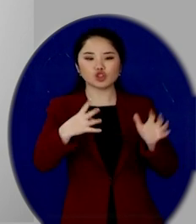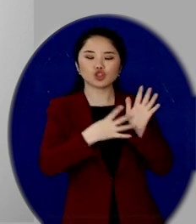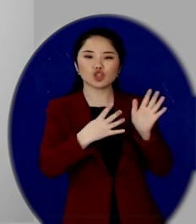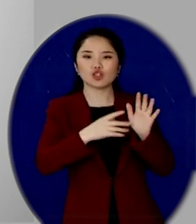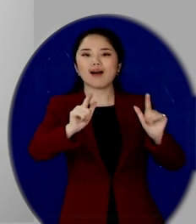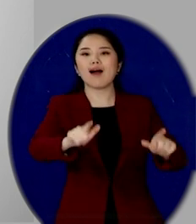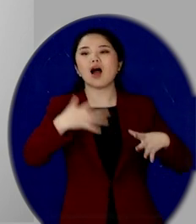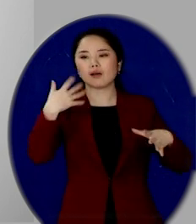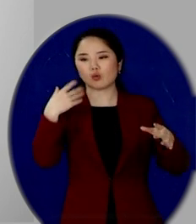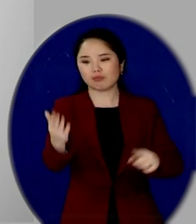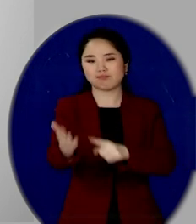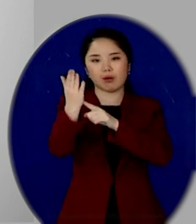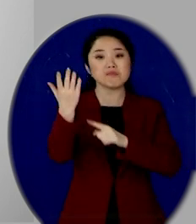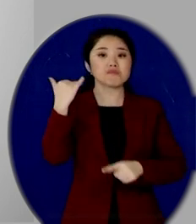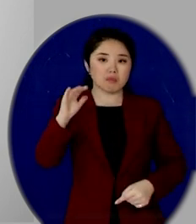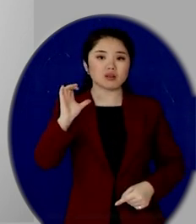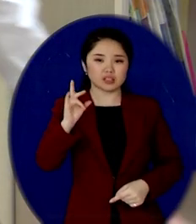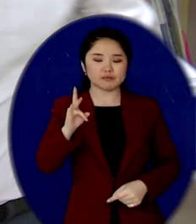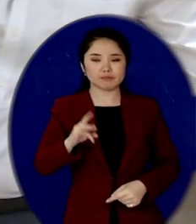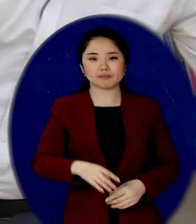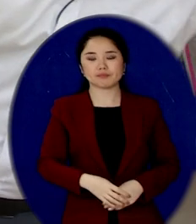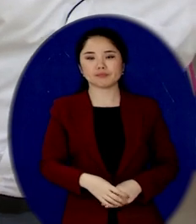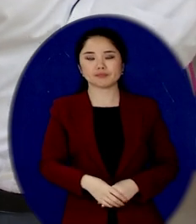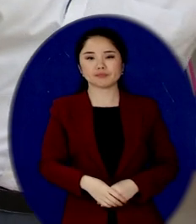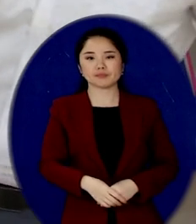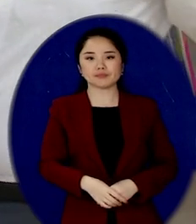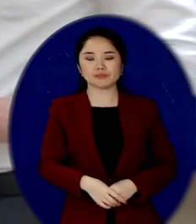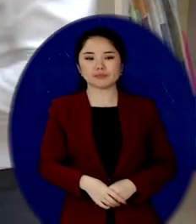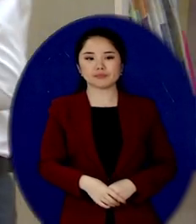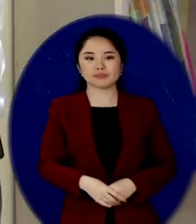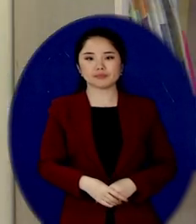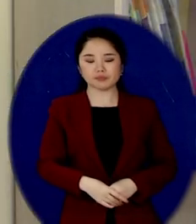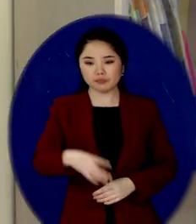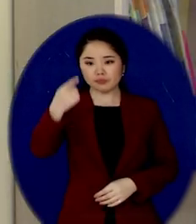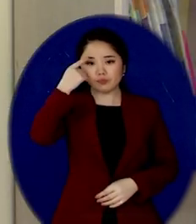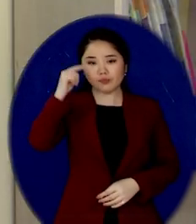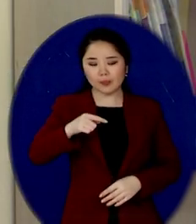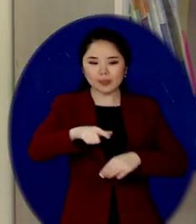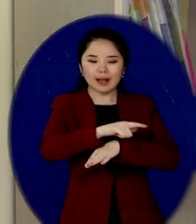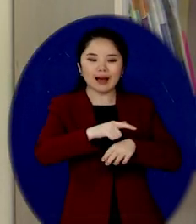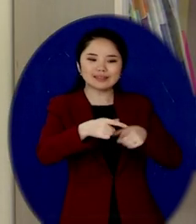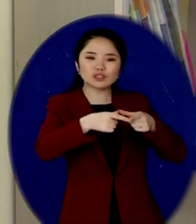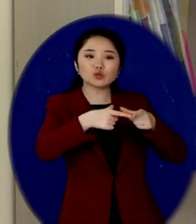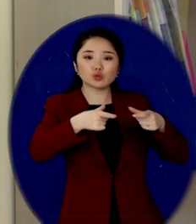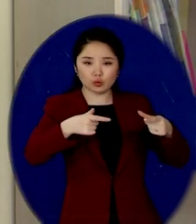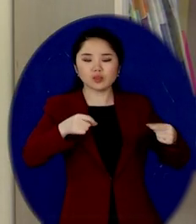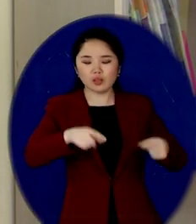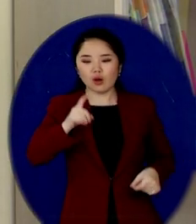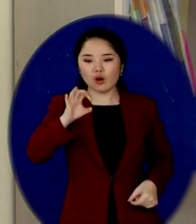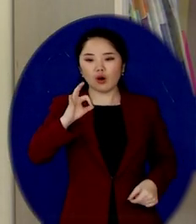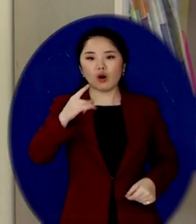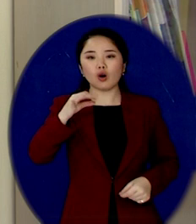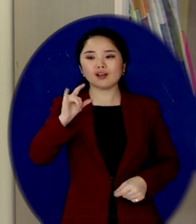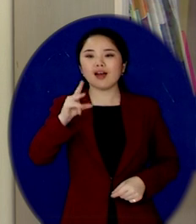гайхамшгаар тодорчээ. За тэгвэл Монгол орны газрын зурагт маань Хонгорын